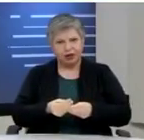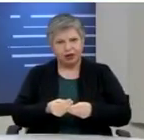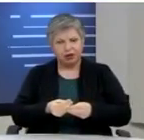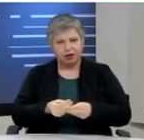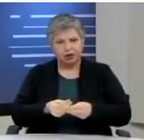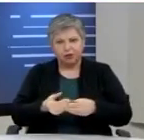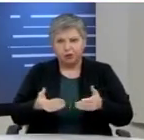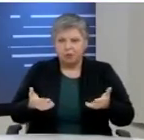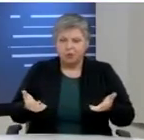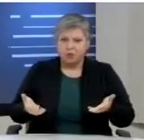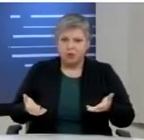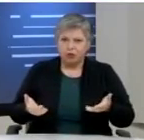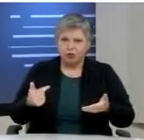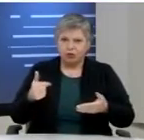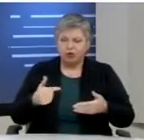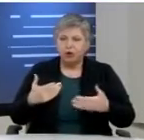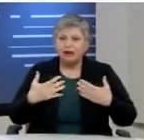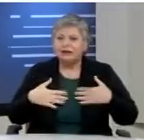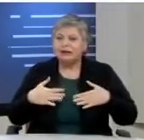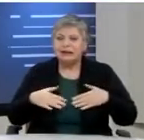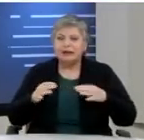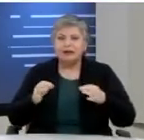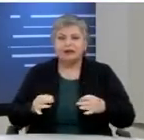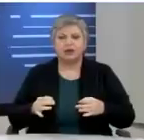Αλλά, εν πάση περιπτώσει, εγώ δεν θέλω να μείνω σε αυτό.